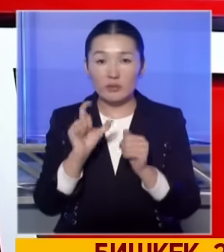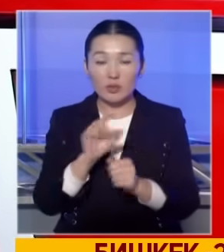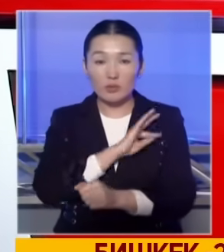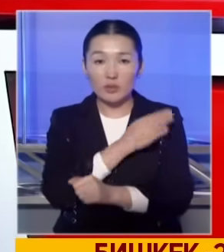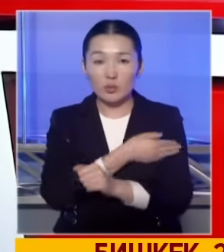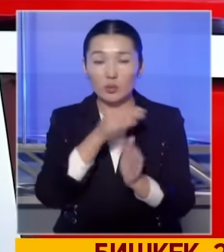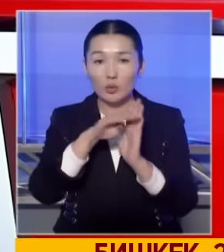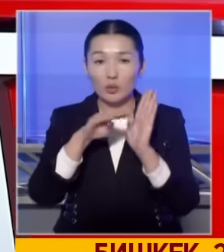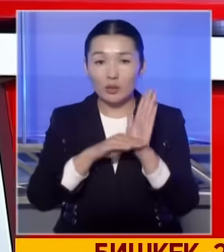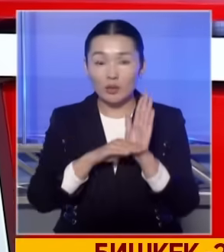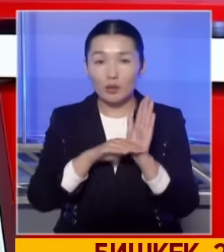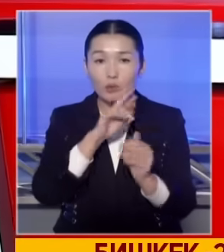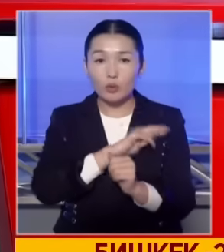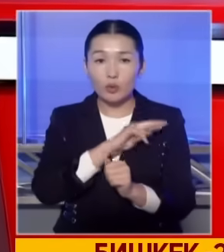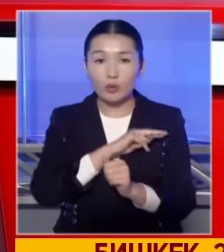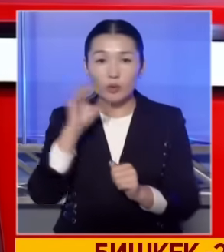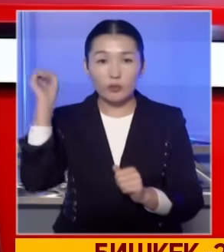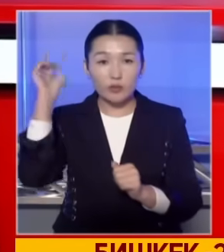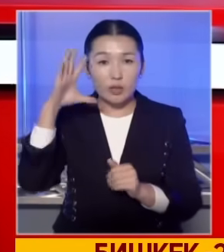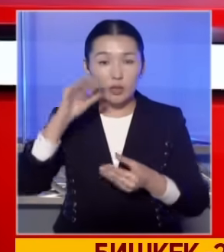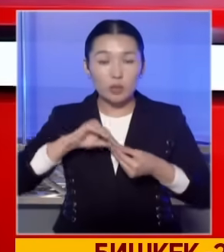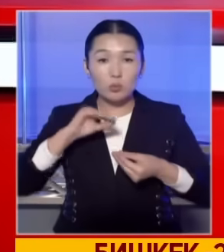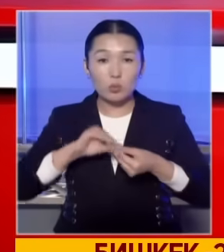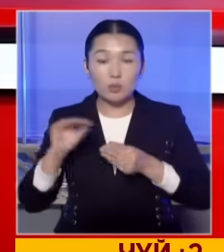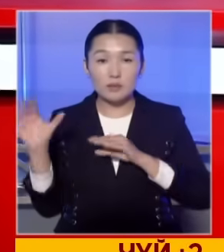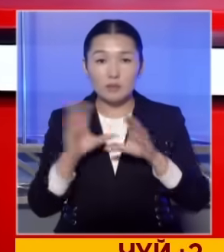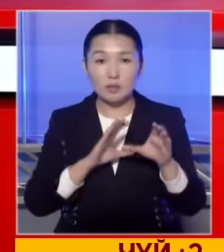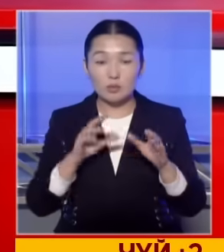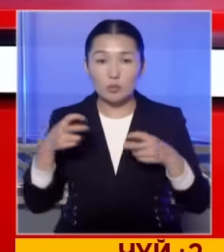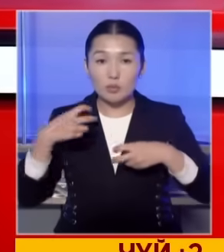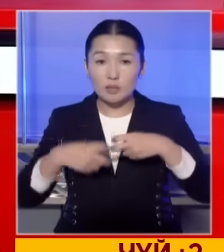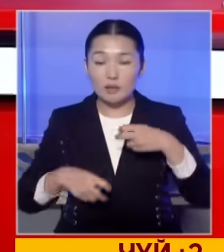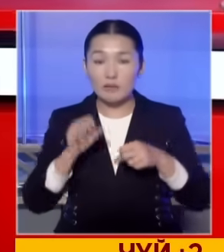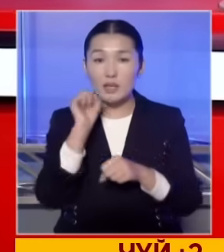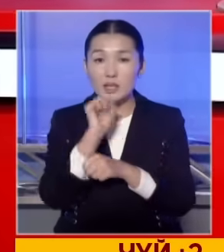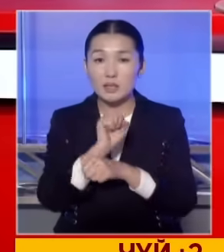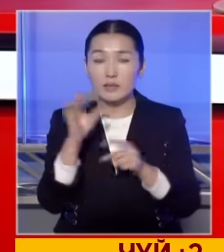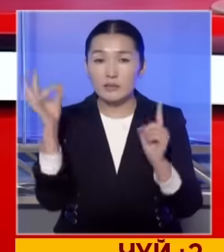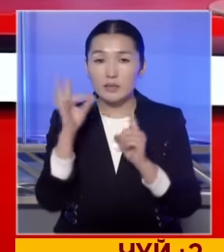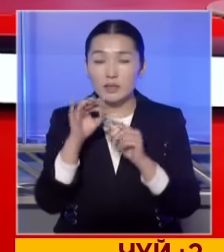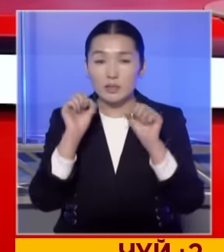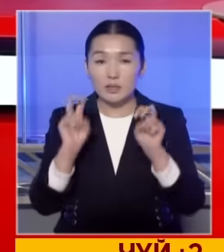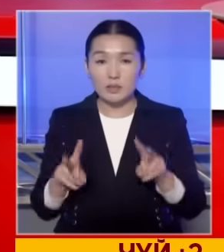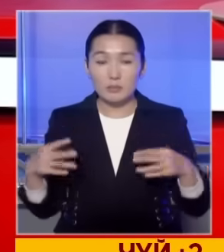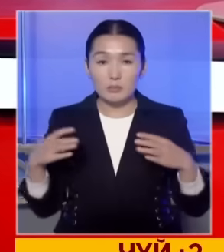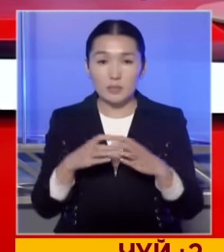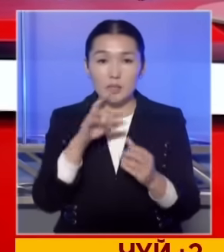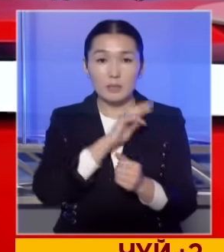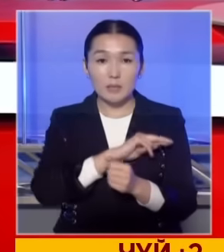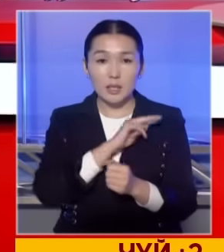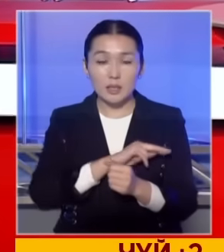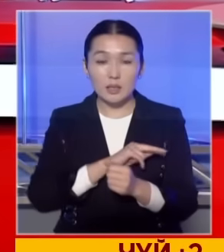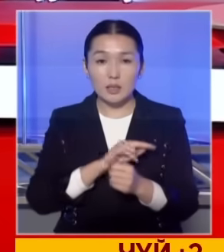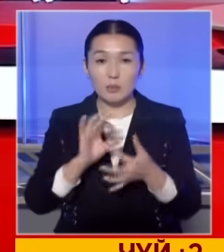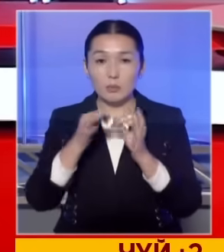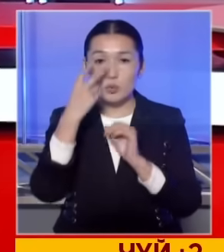тартипте иштөөгө өттү. Жарыкты үзгүлтүксүз берүү жана авариянын алдын алуу максатында атайын нөөмөт бригадалар иштеп жатат.